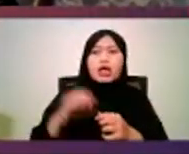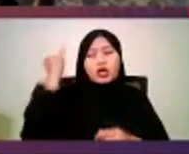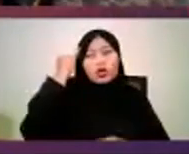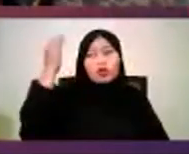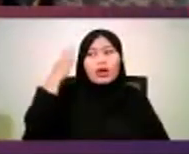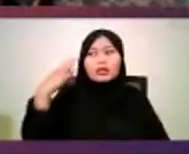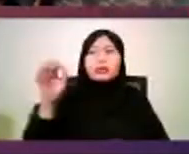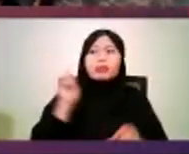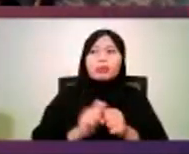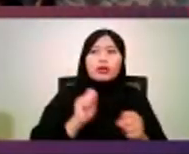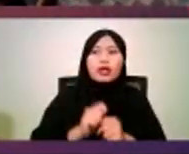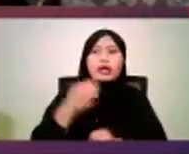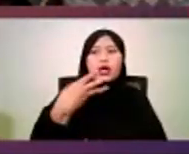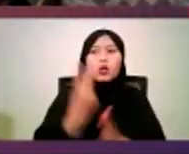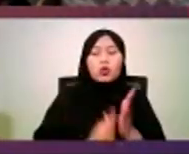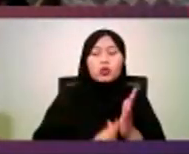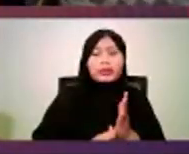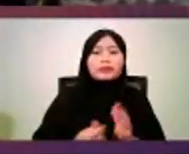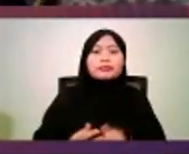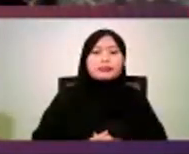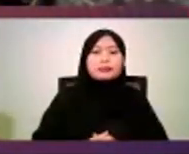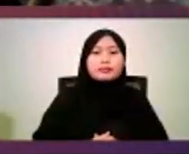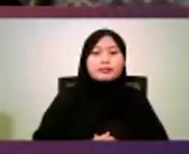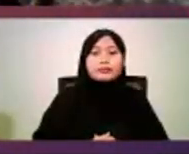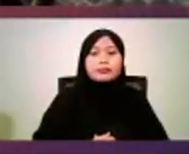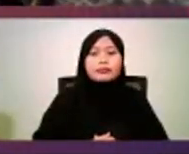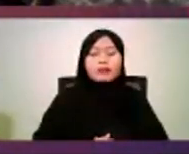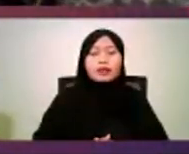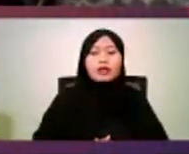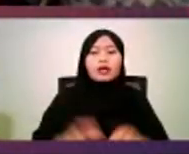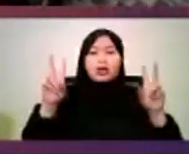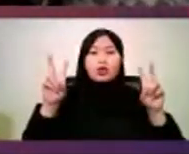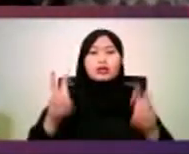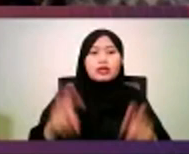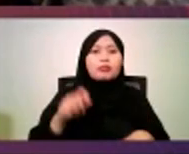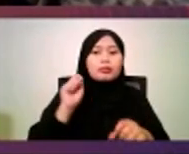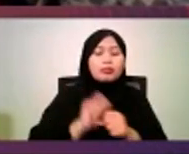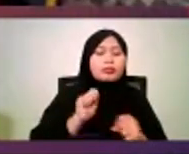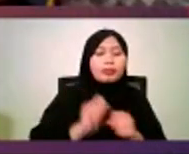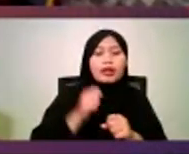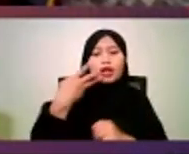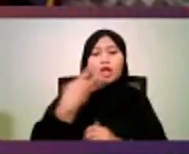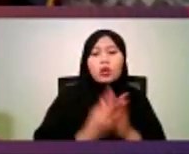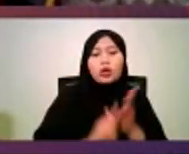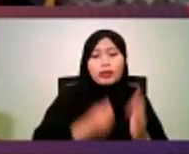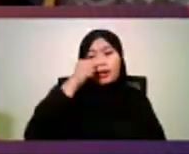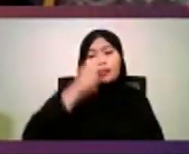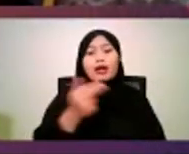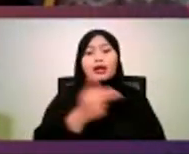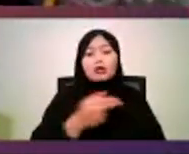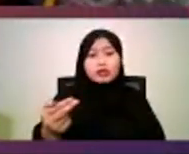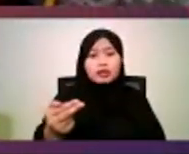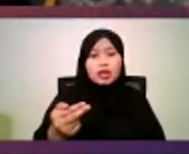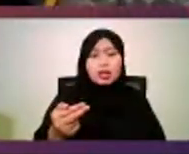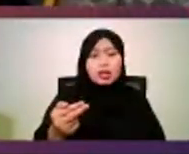ekonomi dalam konteks pemulihan ekonomi ini sendiri Bank Indonesia ini